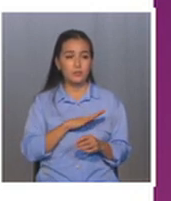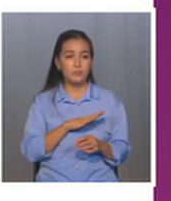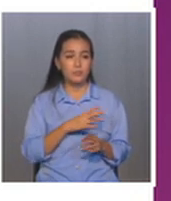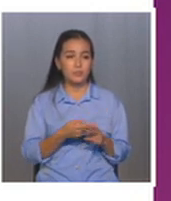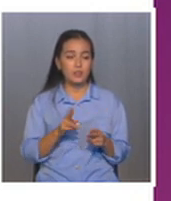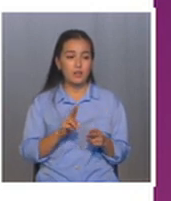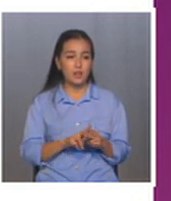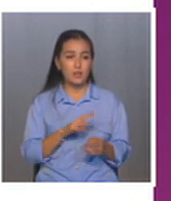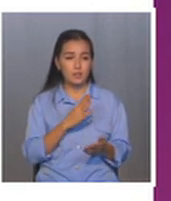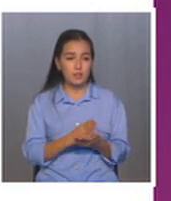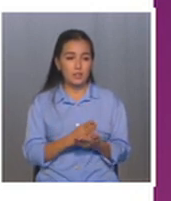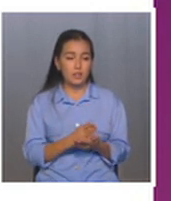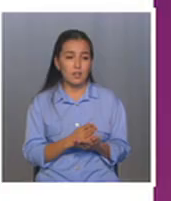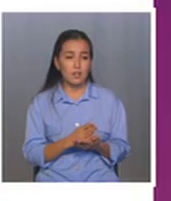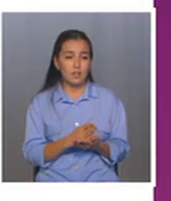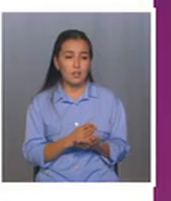ал